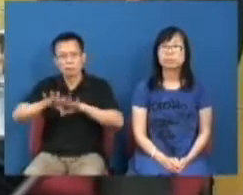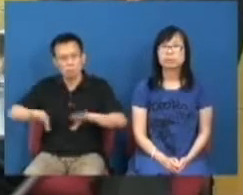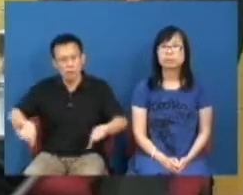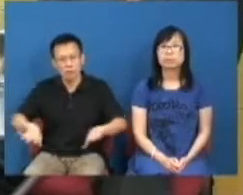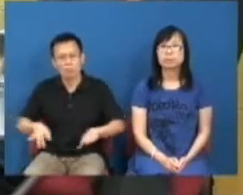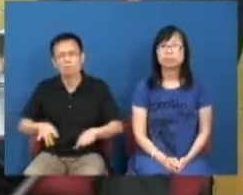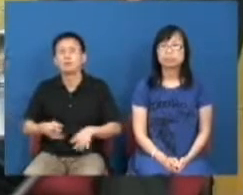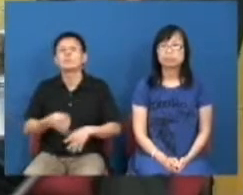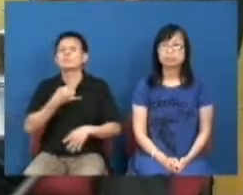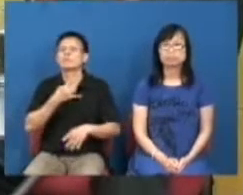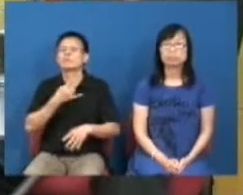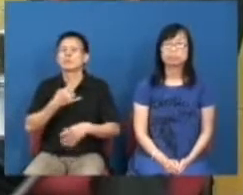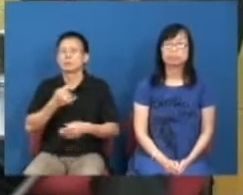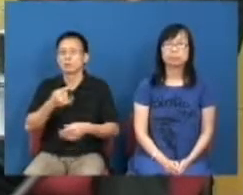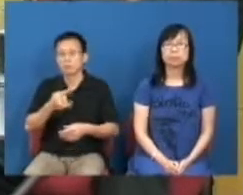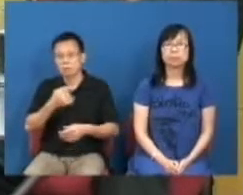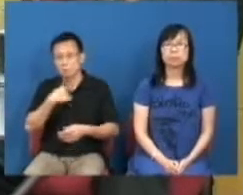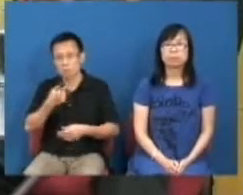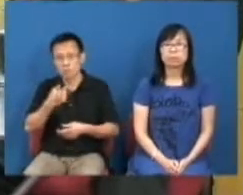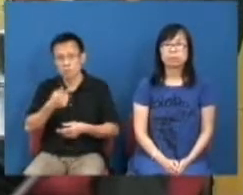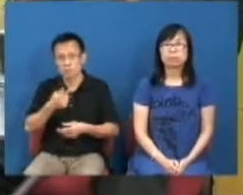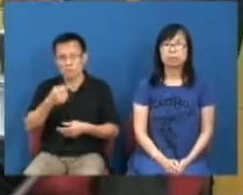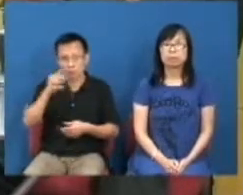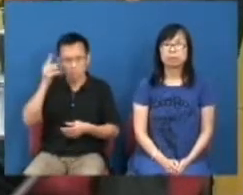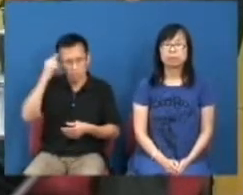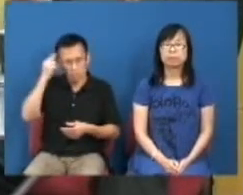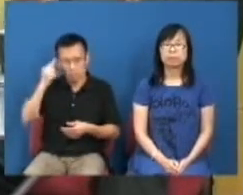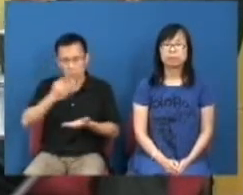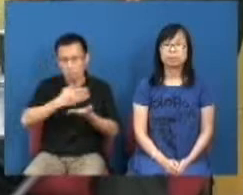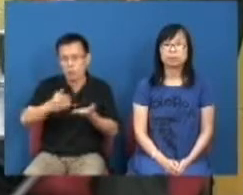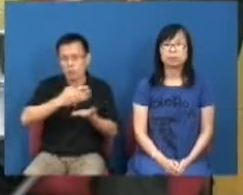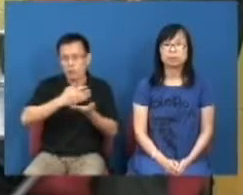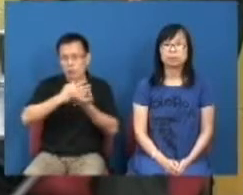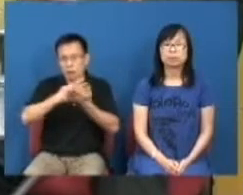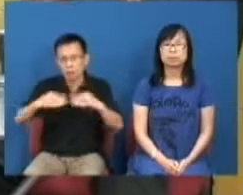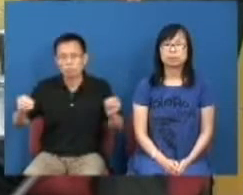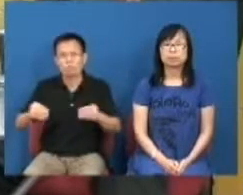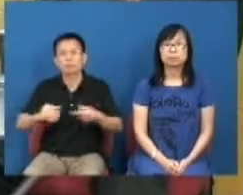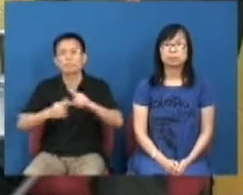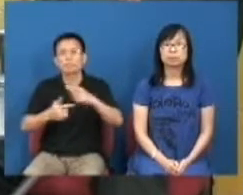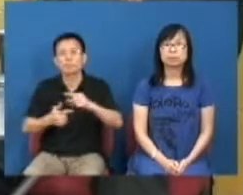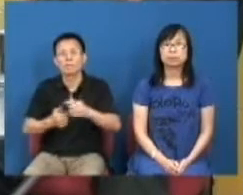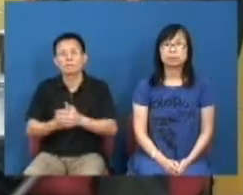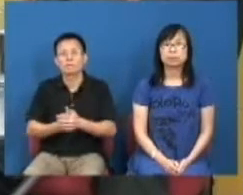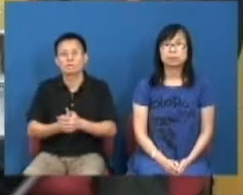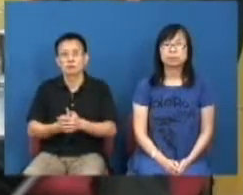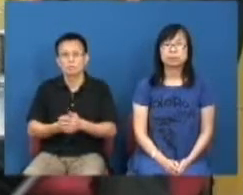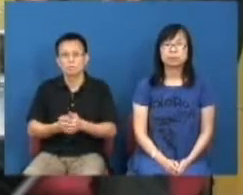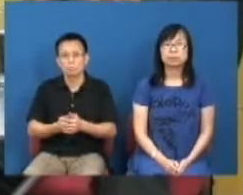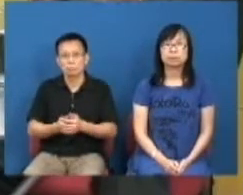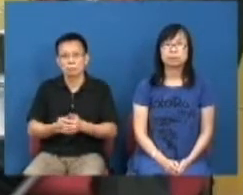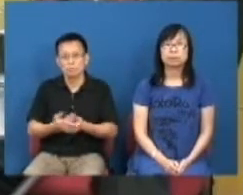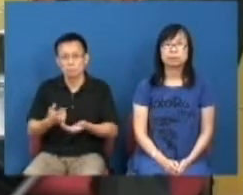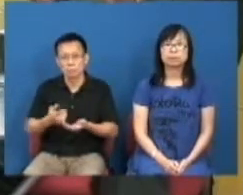當然我哋都要適用於一啲叫排除法，排除法 process of elimination 咁究竟